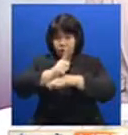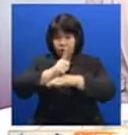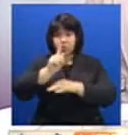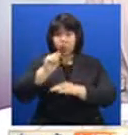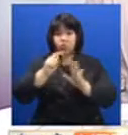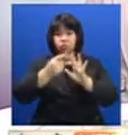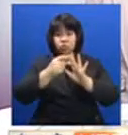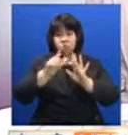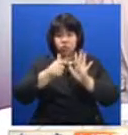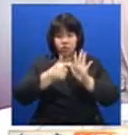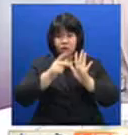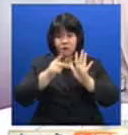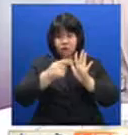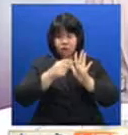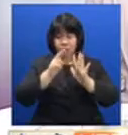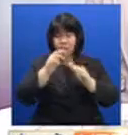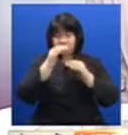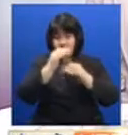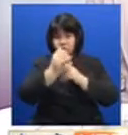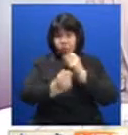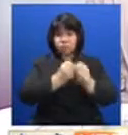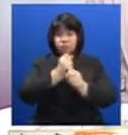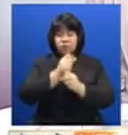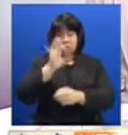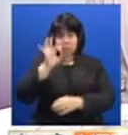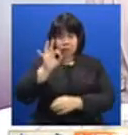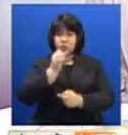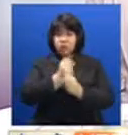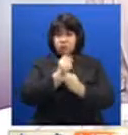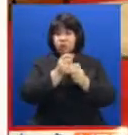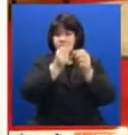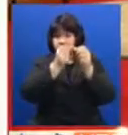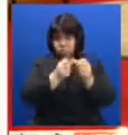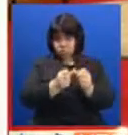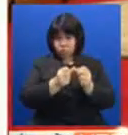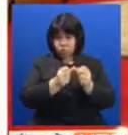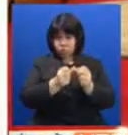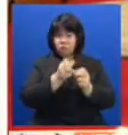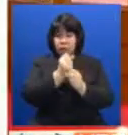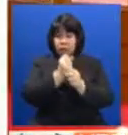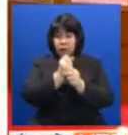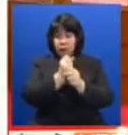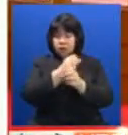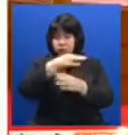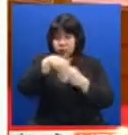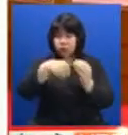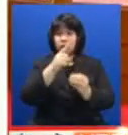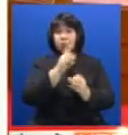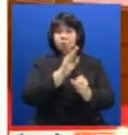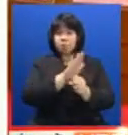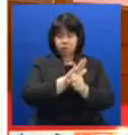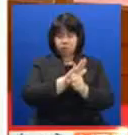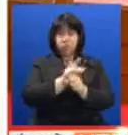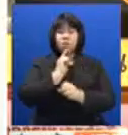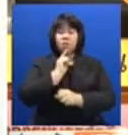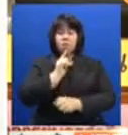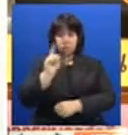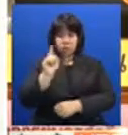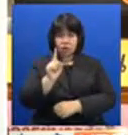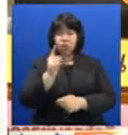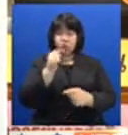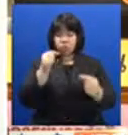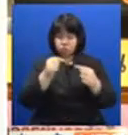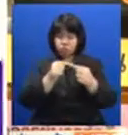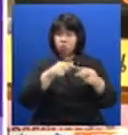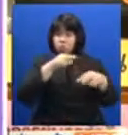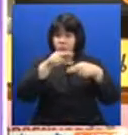มีวาระการดำรงตำแหน่ง 9 ปี้วยกันค่ะและก็ดำรงตำแหน่งในวาระเดีวเทานั้นยืนยันนะคะว่าเรื่องของการพฤจารณ